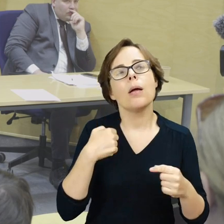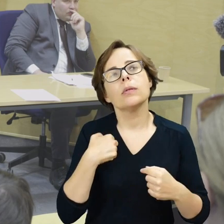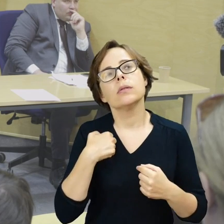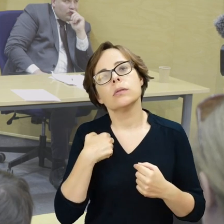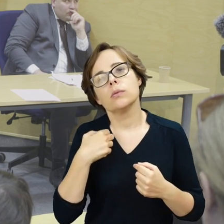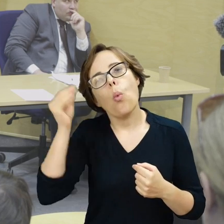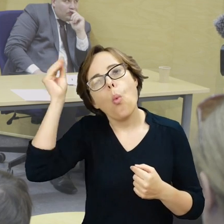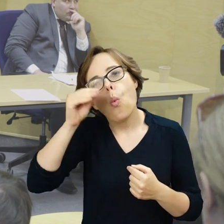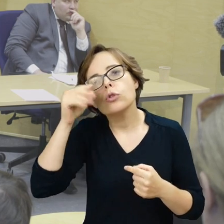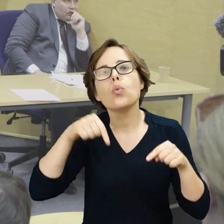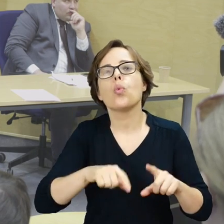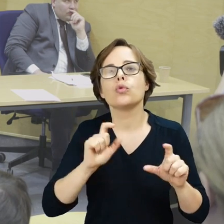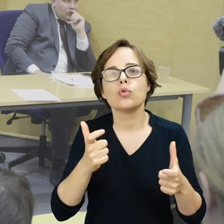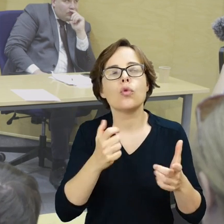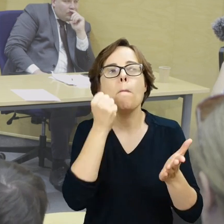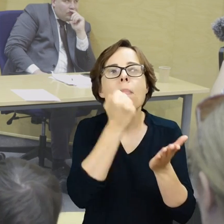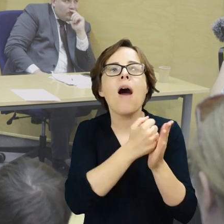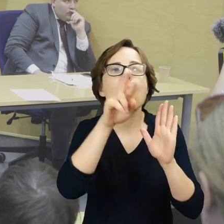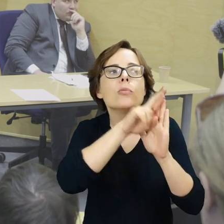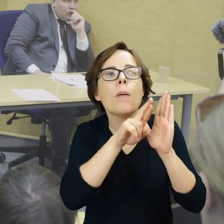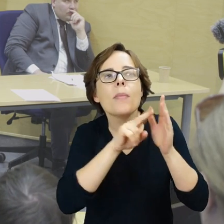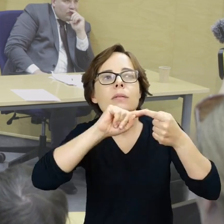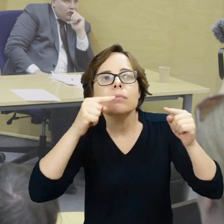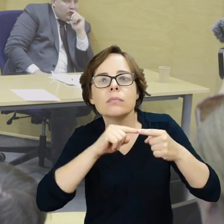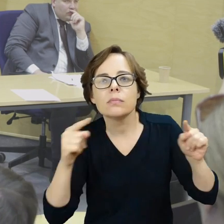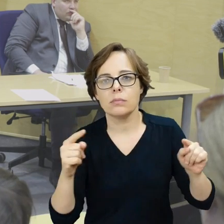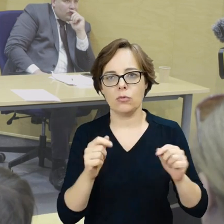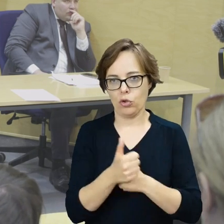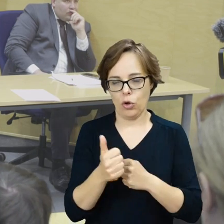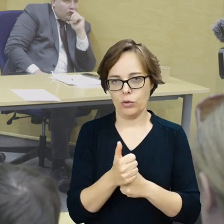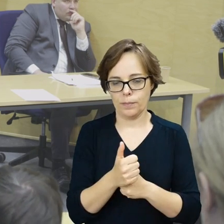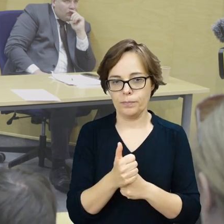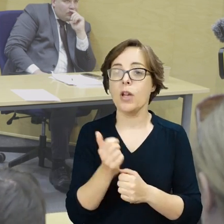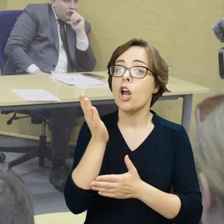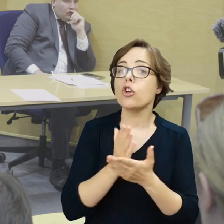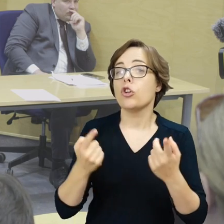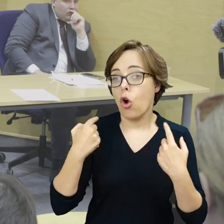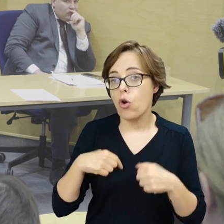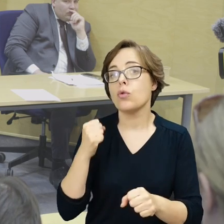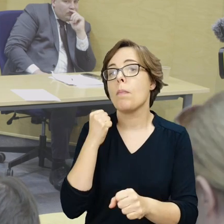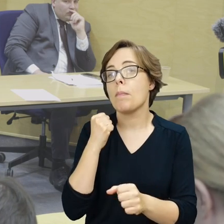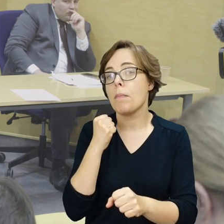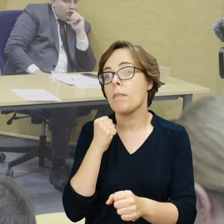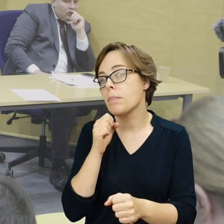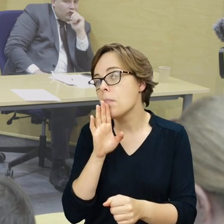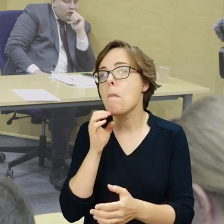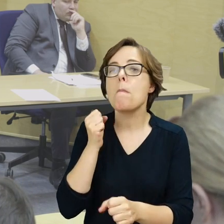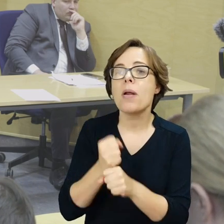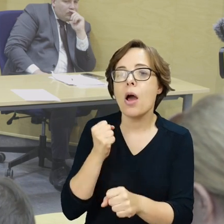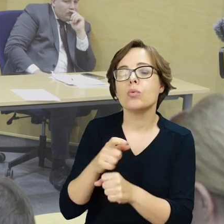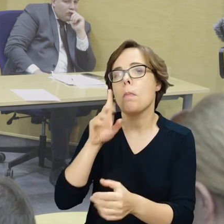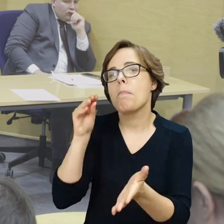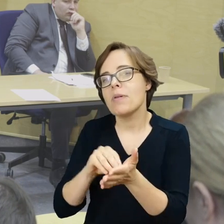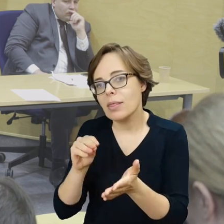konstrukcji prawnych. Niektórzy mają to szczęście weryfikować je w rzeczywistości, potwierdzać ich adekwatność albo